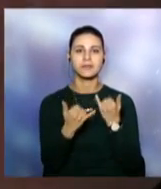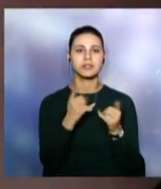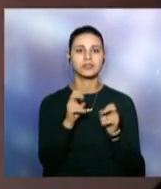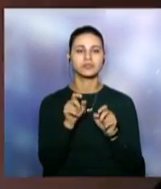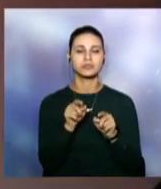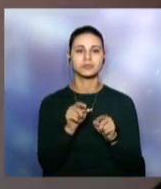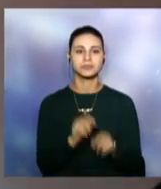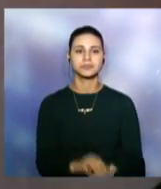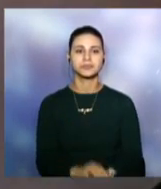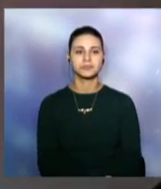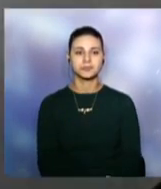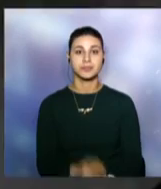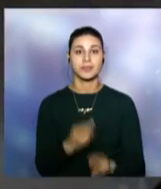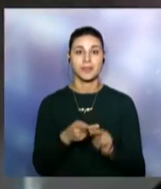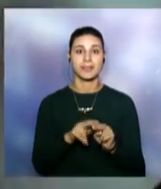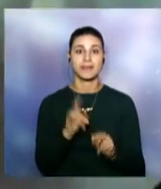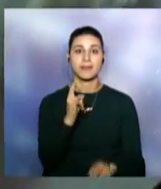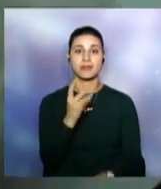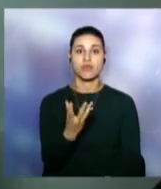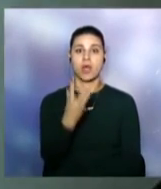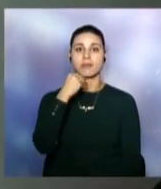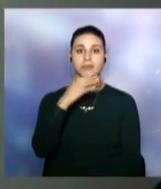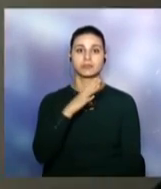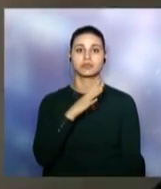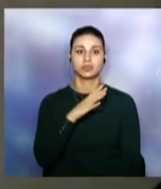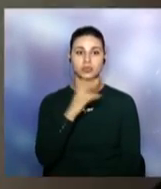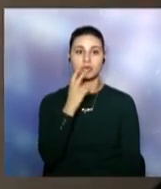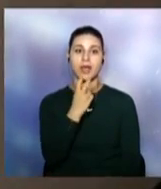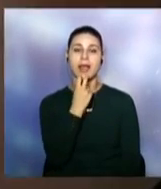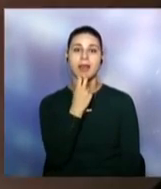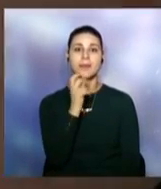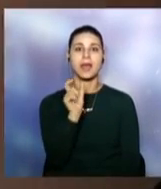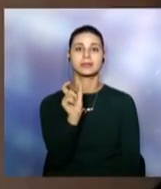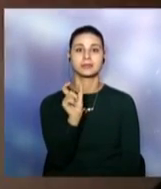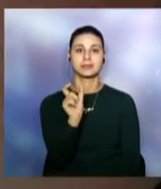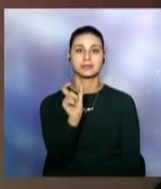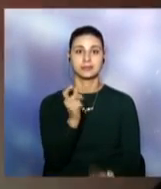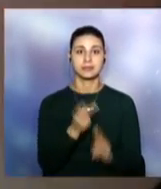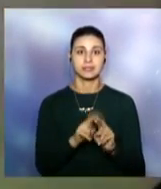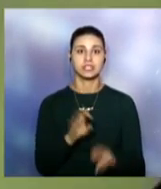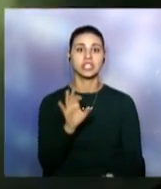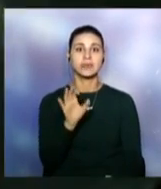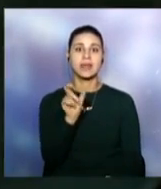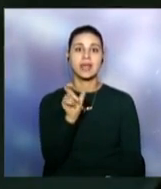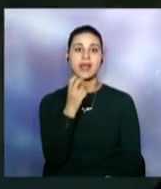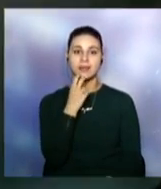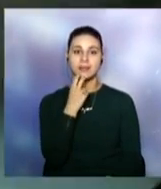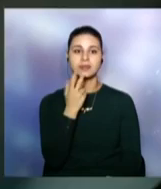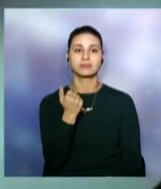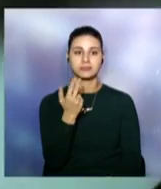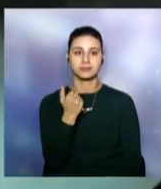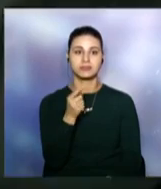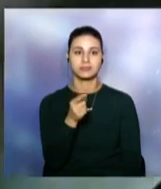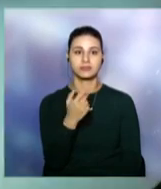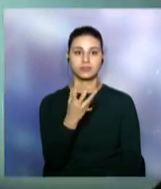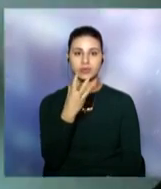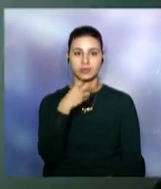ეს არის უცხო სხეული, რომელიც ამოდის, ნახეთ, ელემენტი არის, რომელიც ამოდის. ეს ქიმიური ელემენტია, ხო? ელემენტი, რომელიც